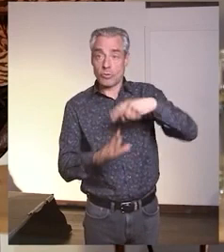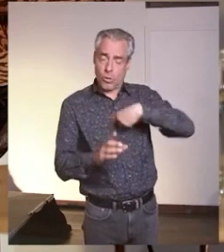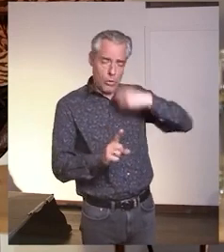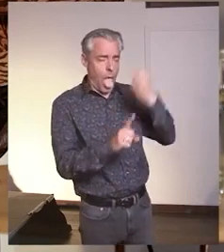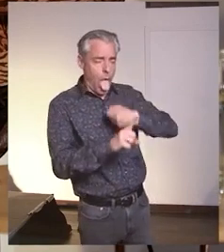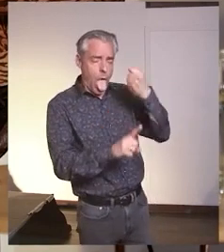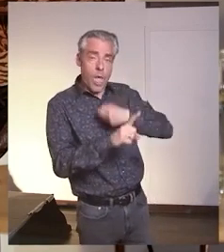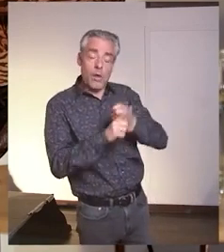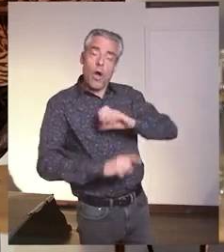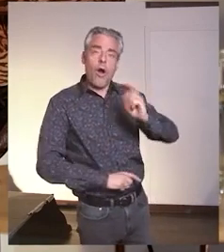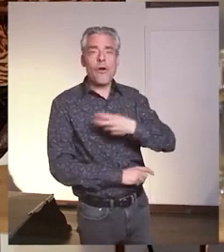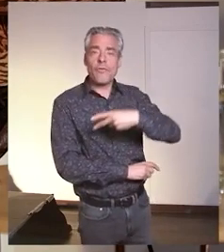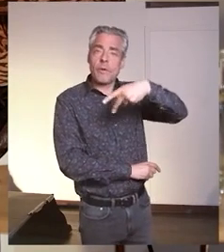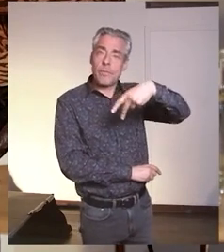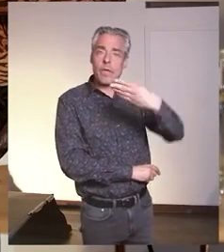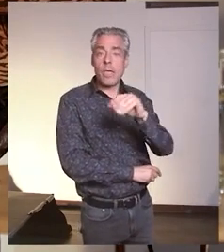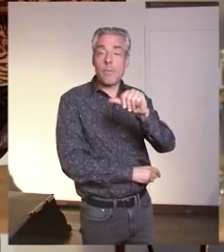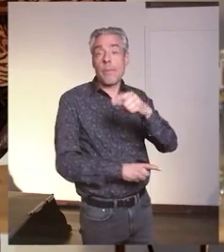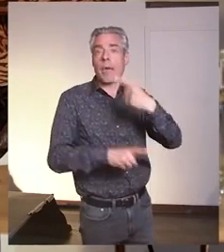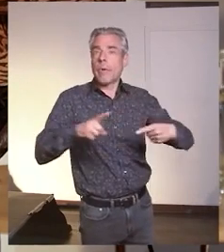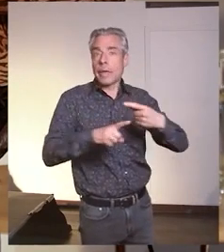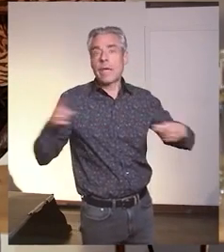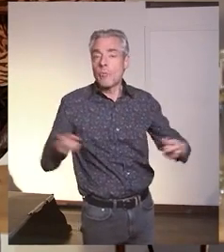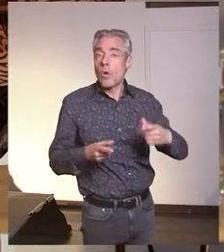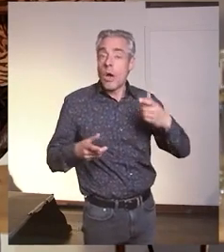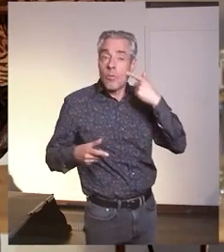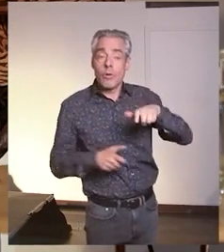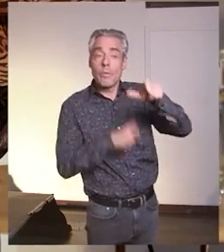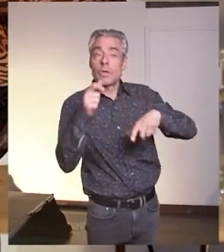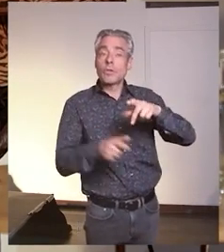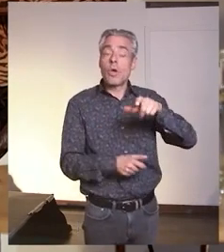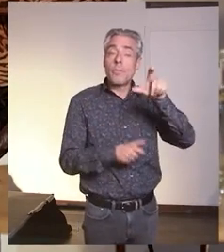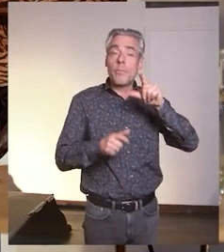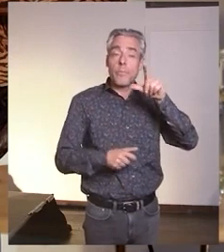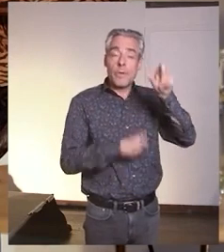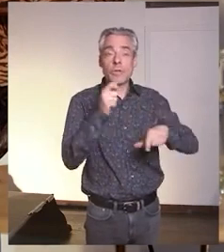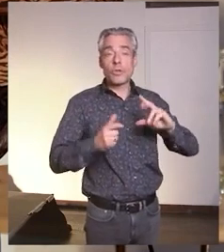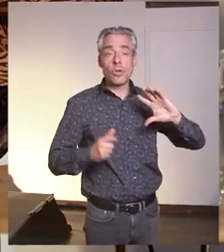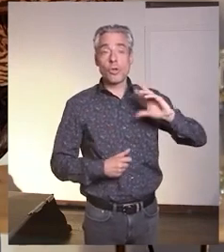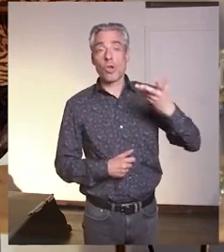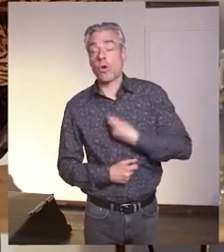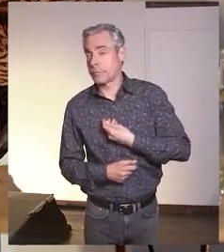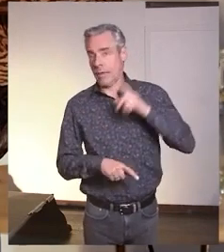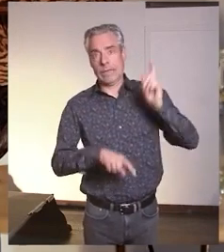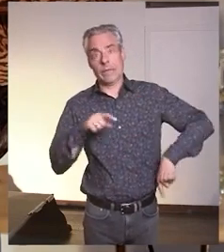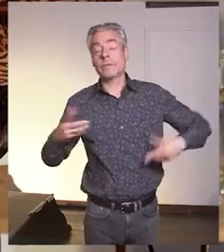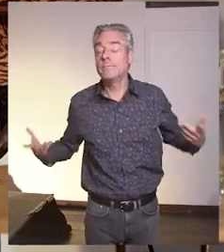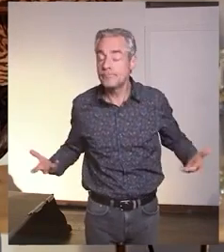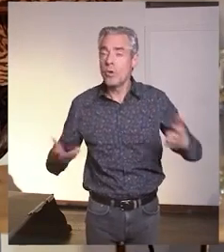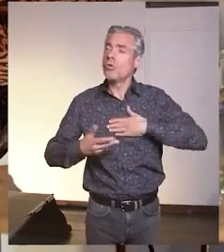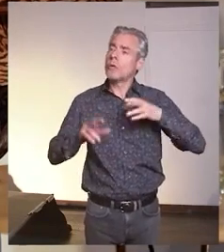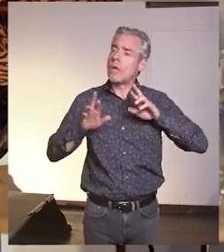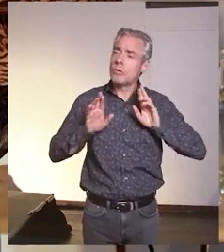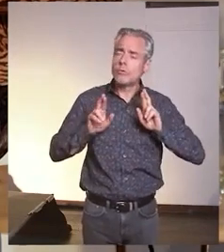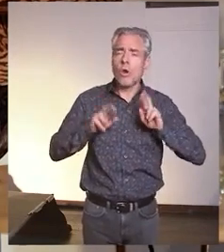une PMA par ailleurs partielle, puisqu'elle n'est pas ouverte aux personnes trans. On a été dans la rue, on a